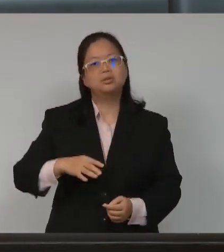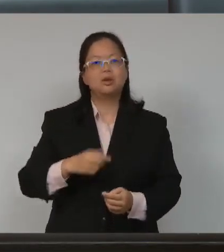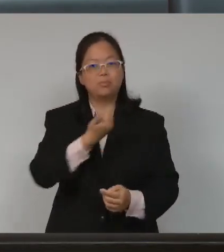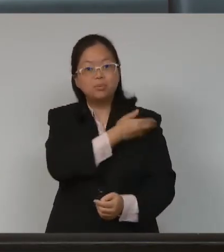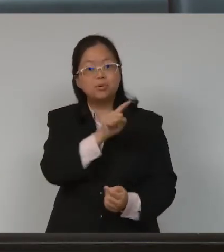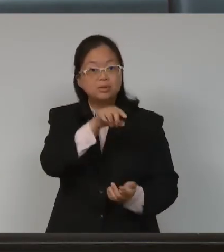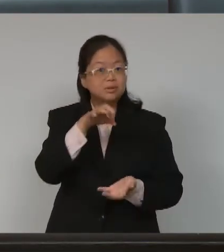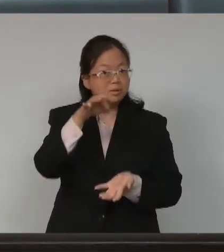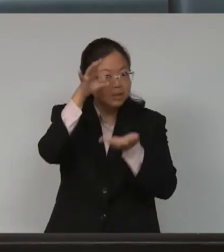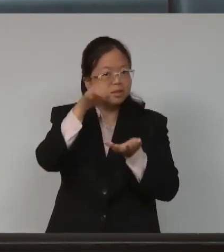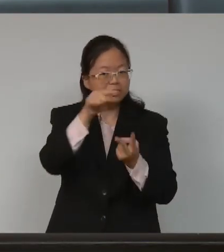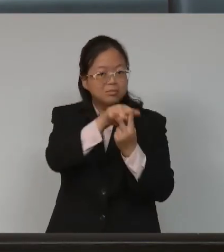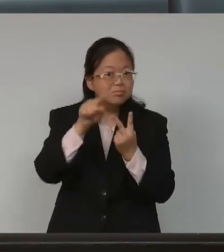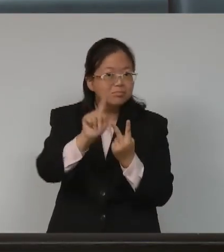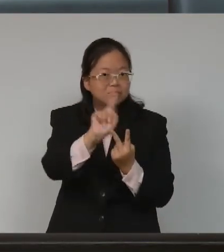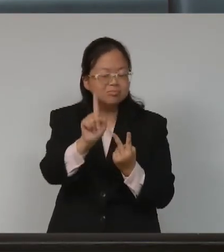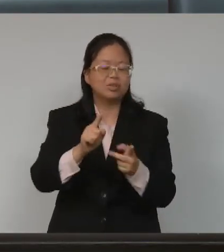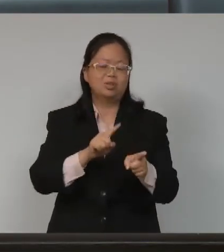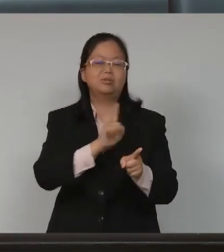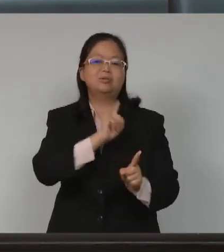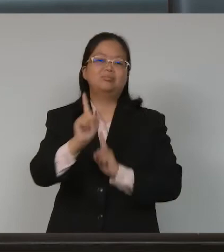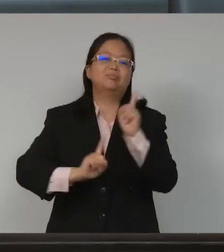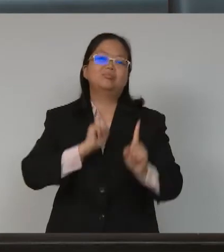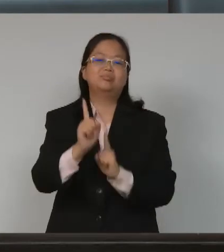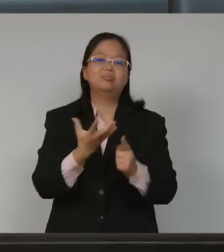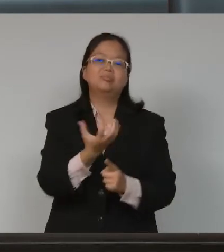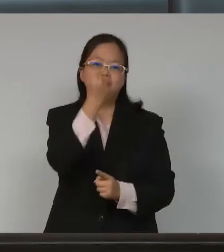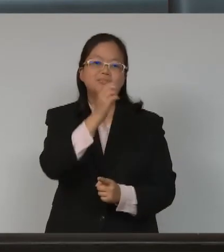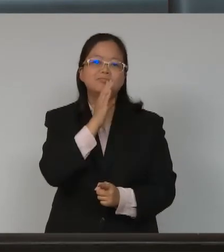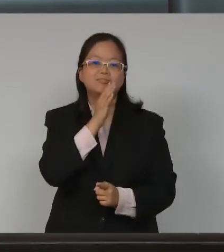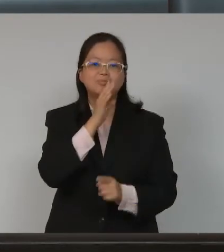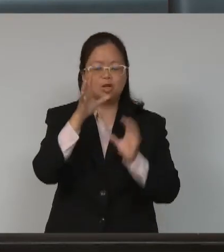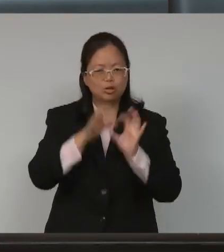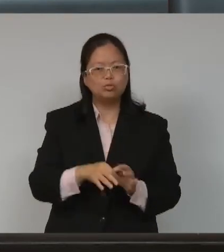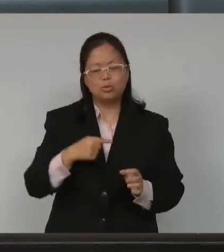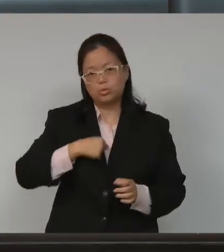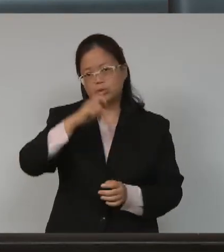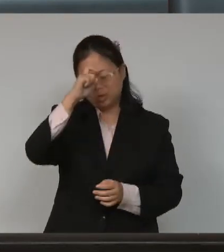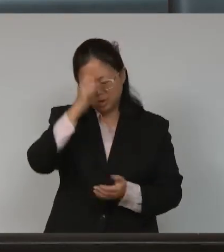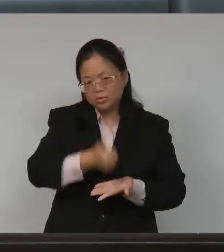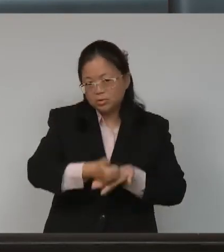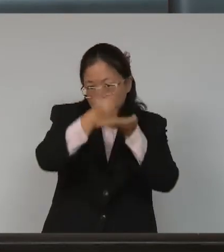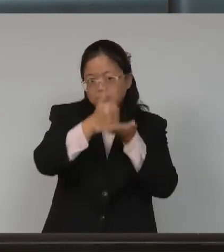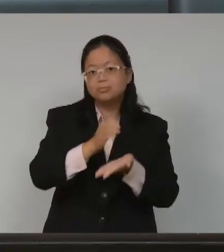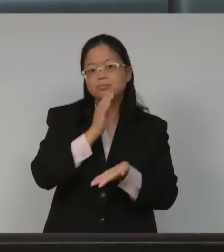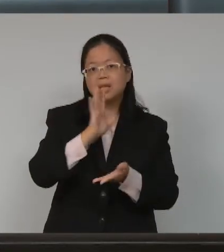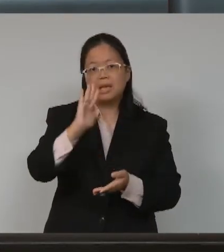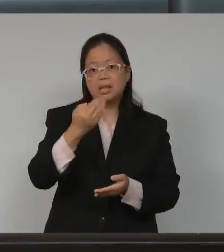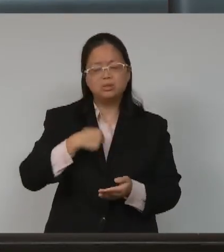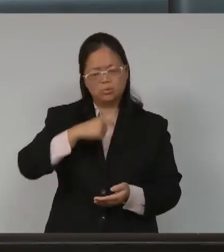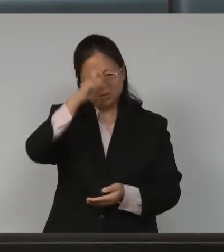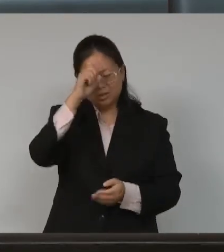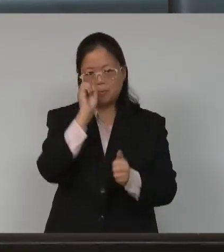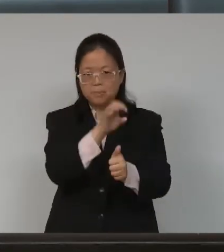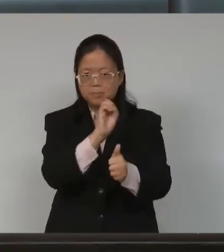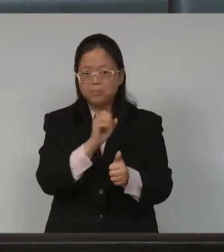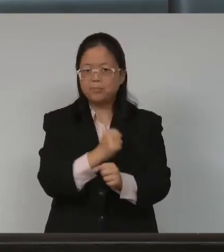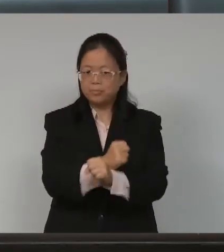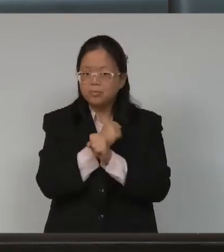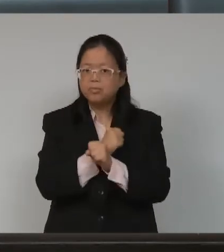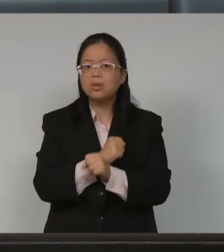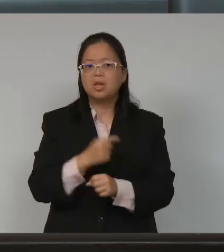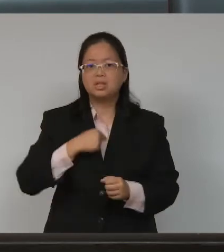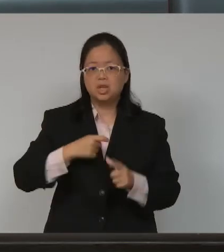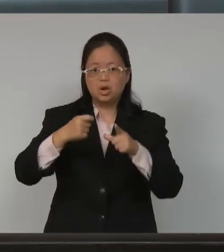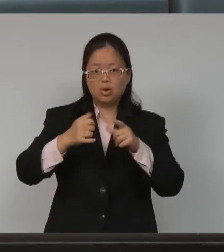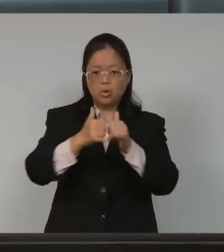利，提案的人民的政治自由、政治言论自由，所以我们当然都会希望予以尊重。但是我要提醒的就是说，我们在这个公民投票